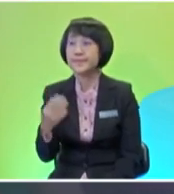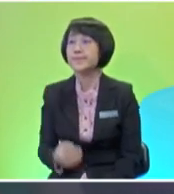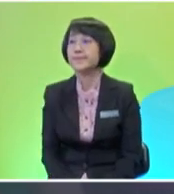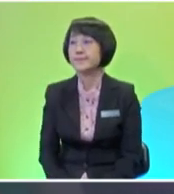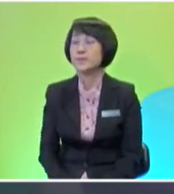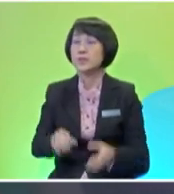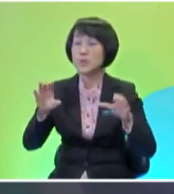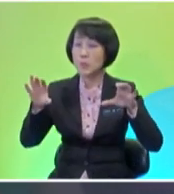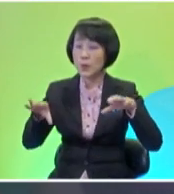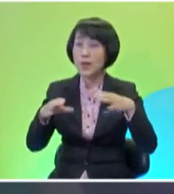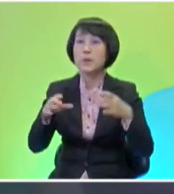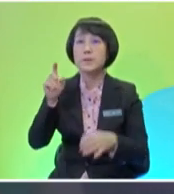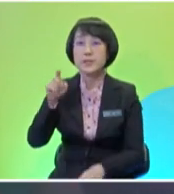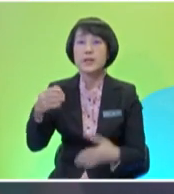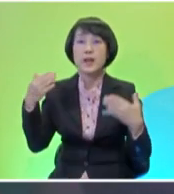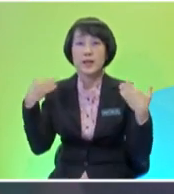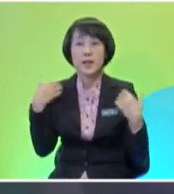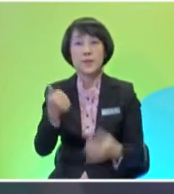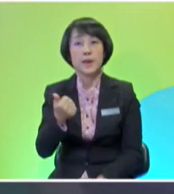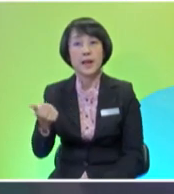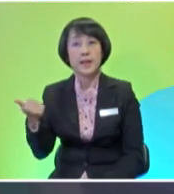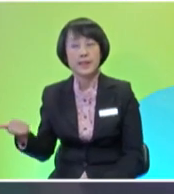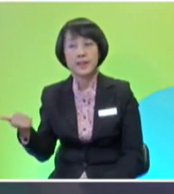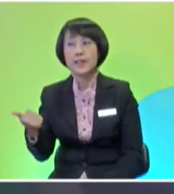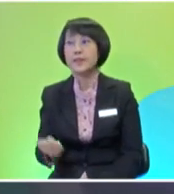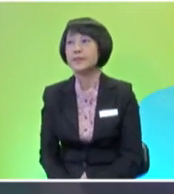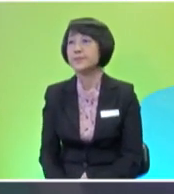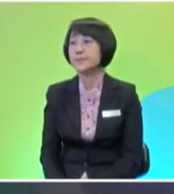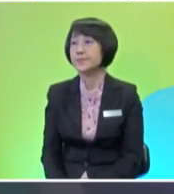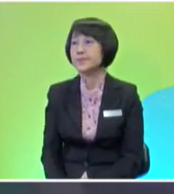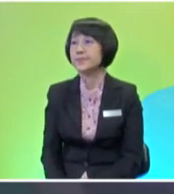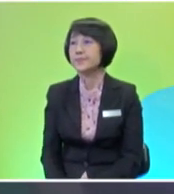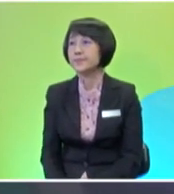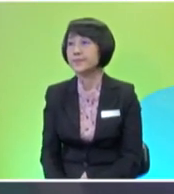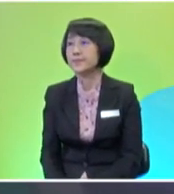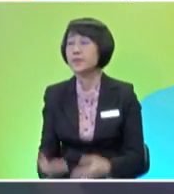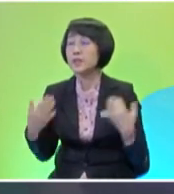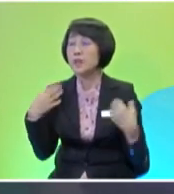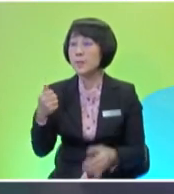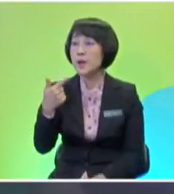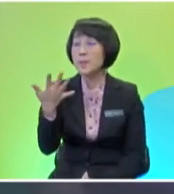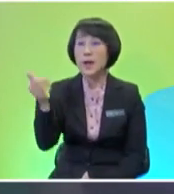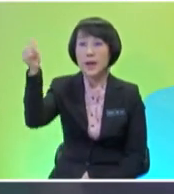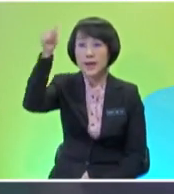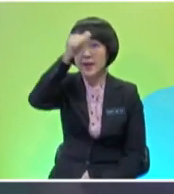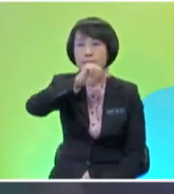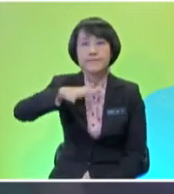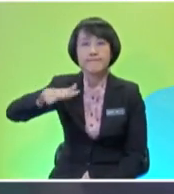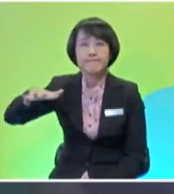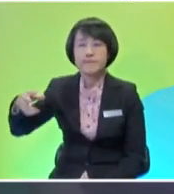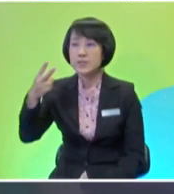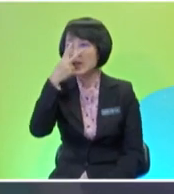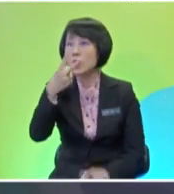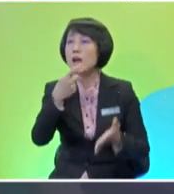ada alatan yang membantu untuk bahan kita. Okey, macam Irfan boleh lihat kat sini, anggaran. Okey, ini ada beberapa anggaran lah. Okey, Irfan boleh lihat harga